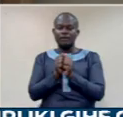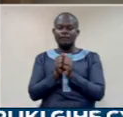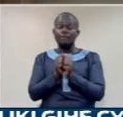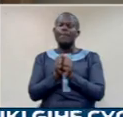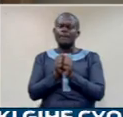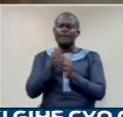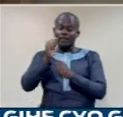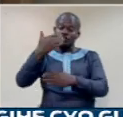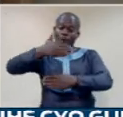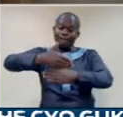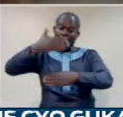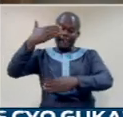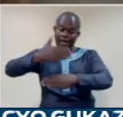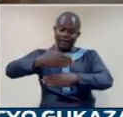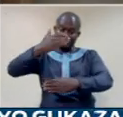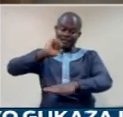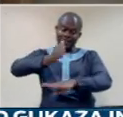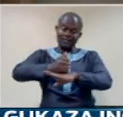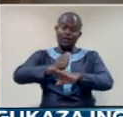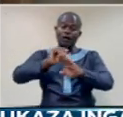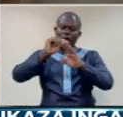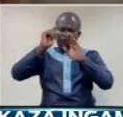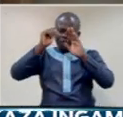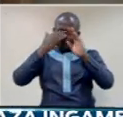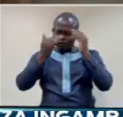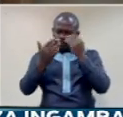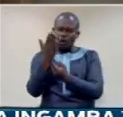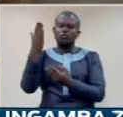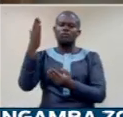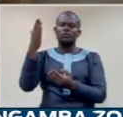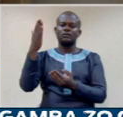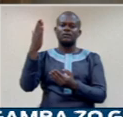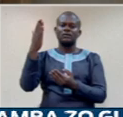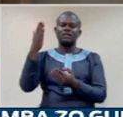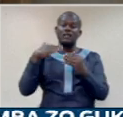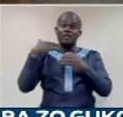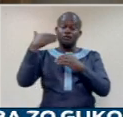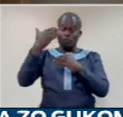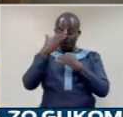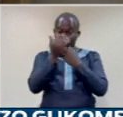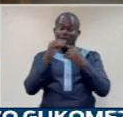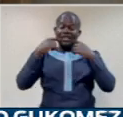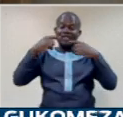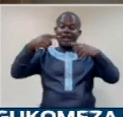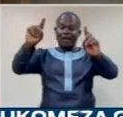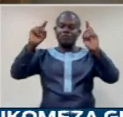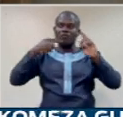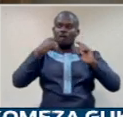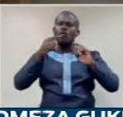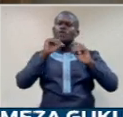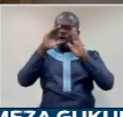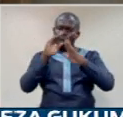hokaje mu gitondo bwo nanone itangazo byaratanzwe yuko nta uva mu rugo